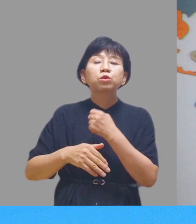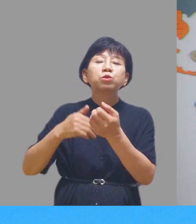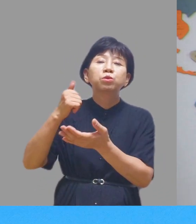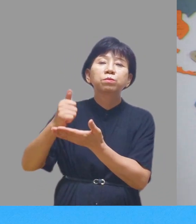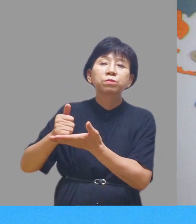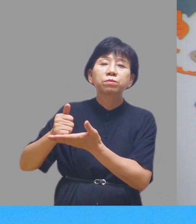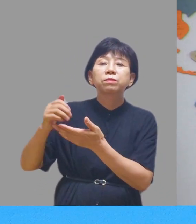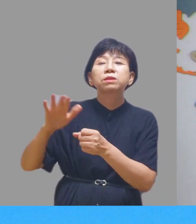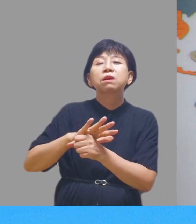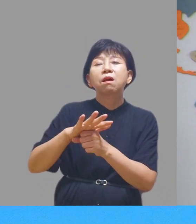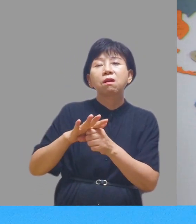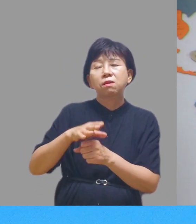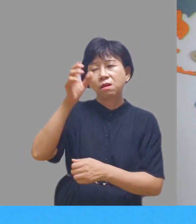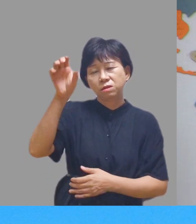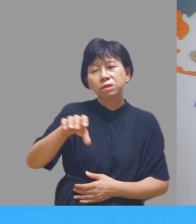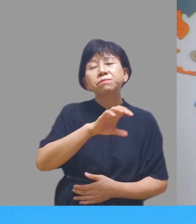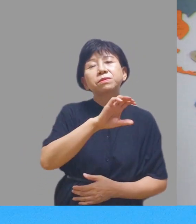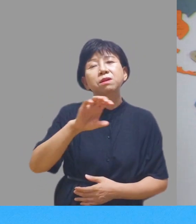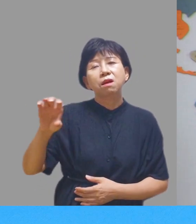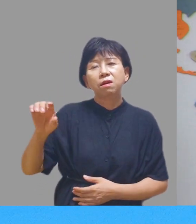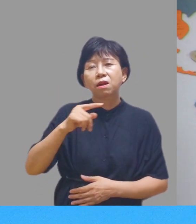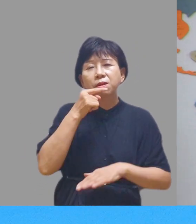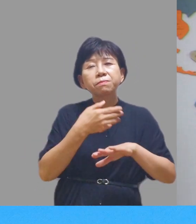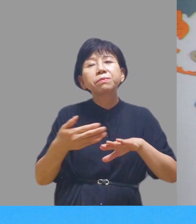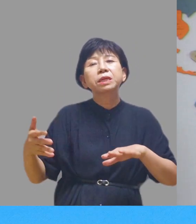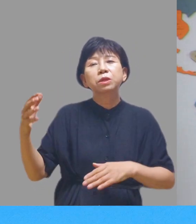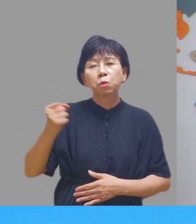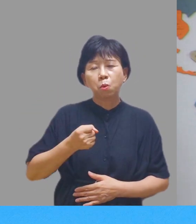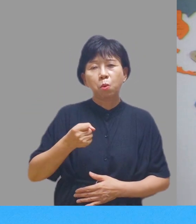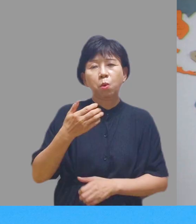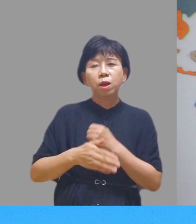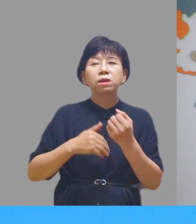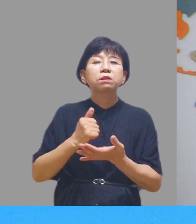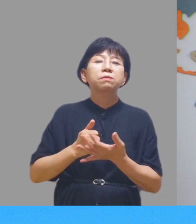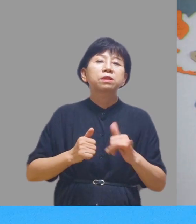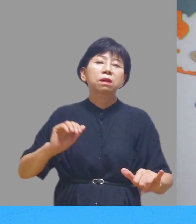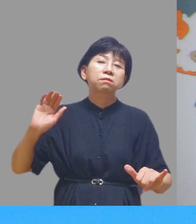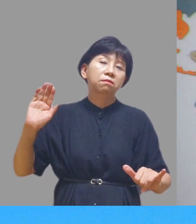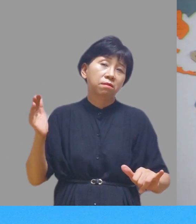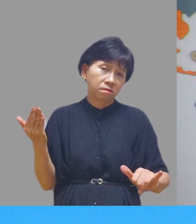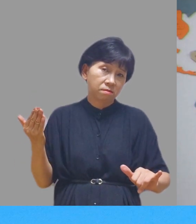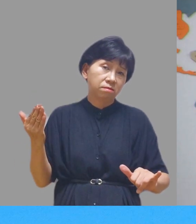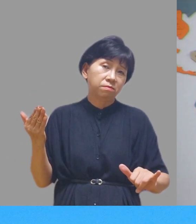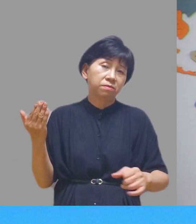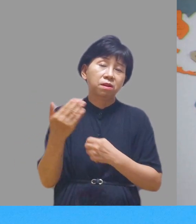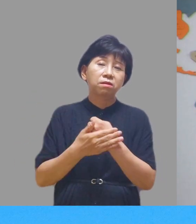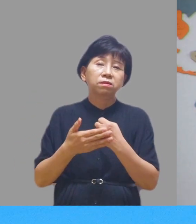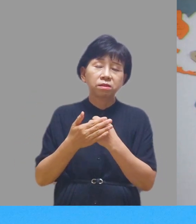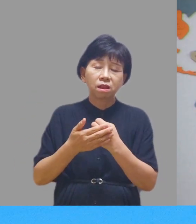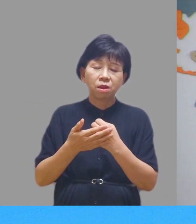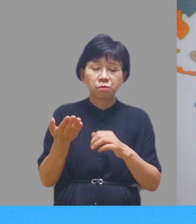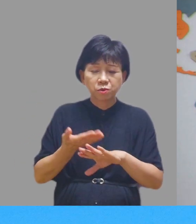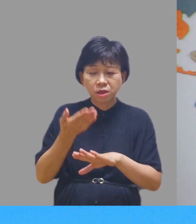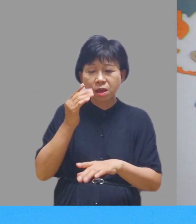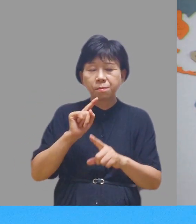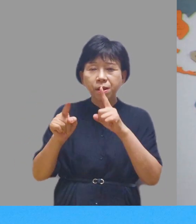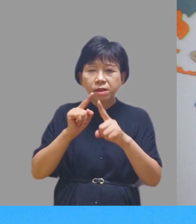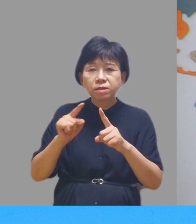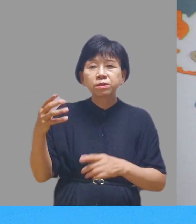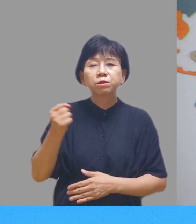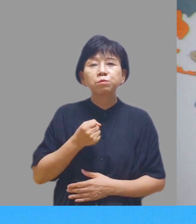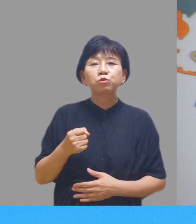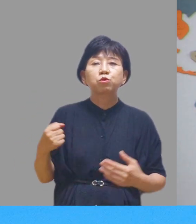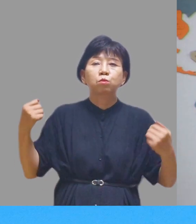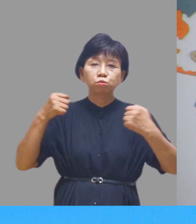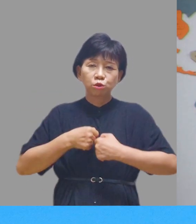그 피가 우리를 하나님의 자녀로 삼아주신 줄 믿습니다. 그 은혜 위에 말씀과 기도로 무장하며